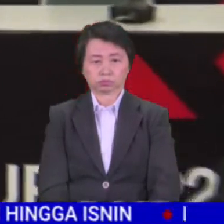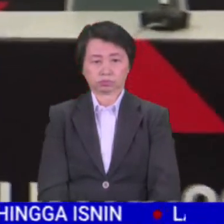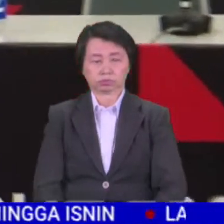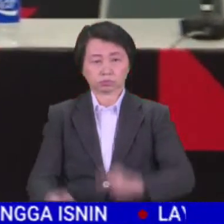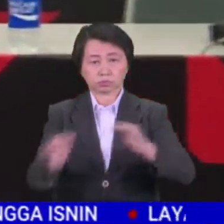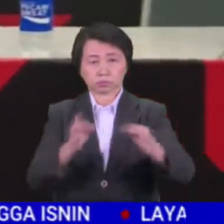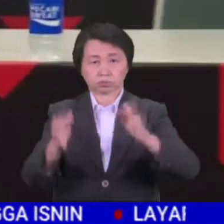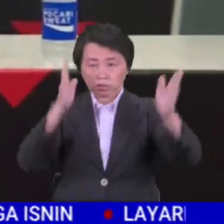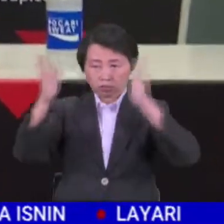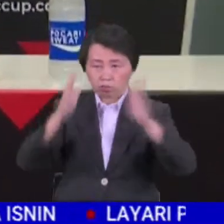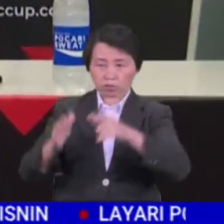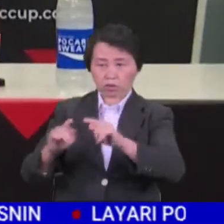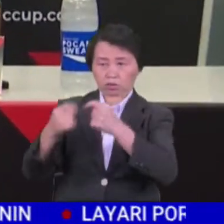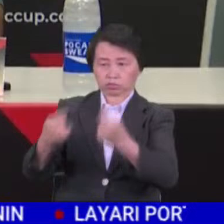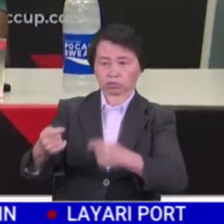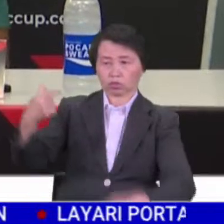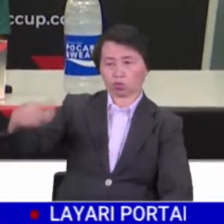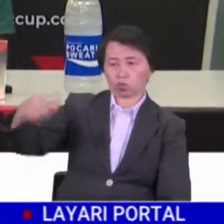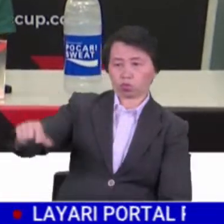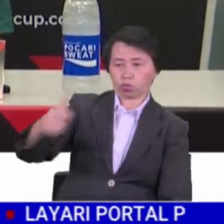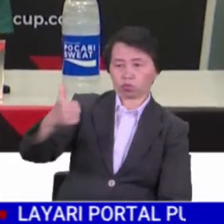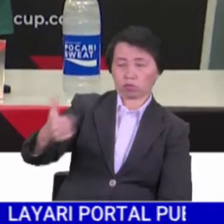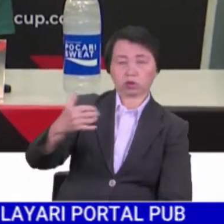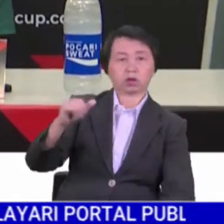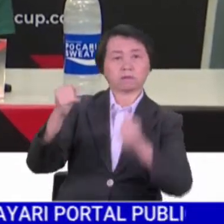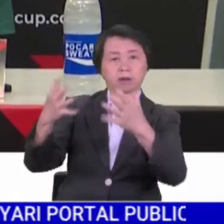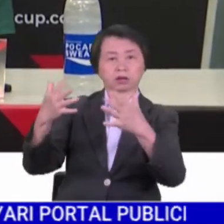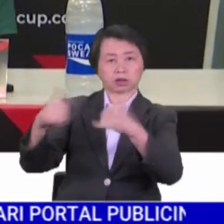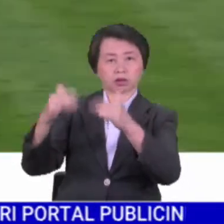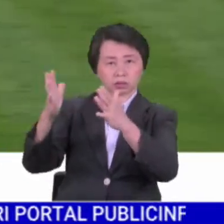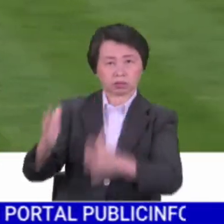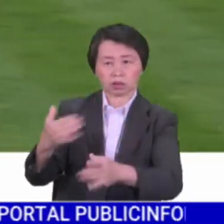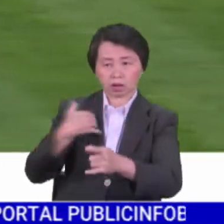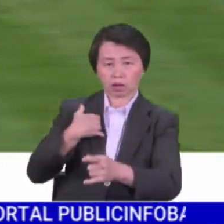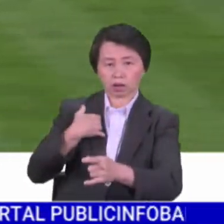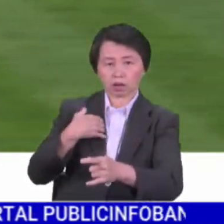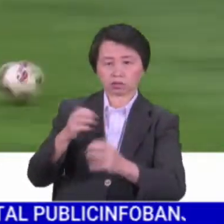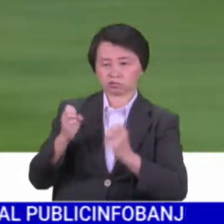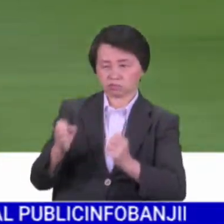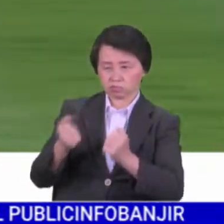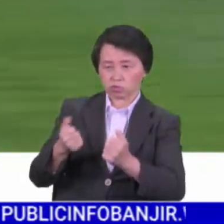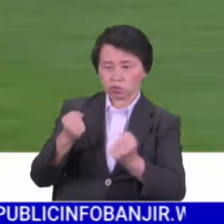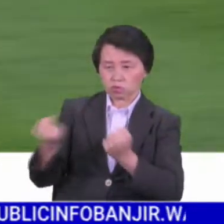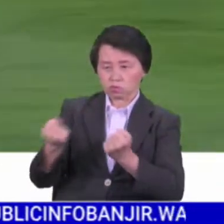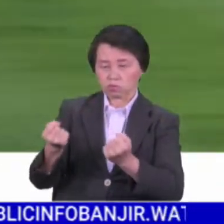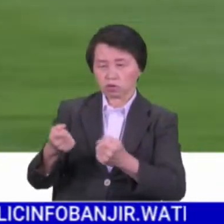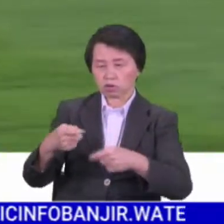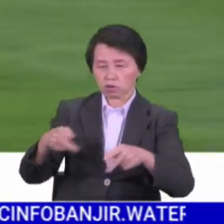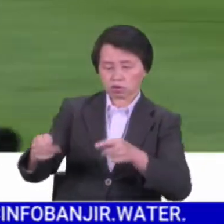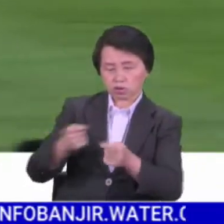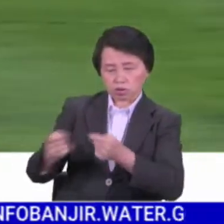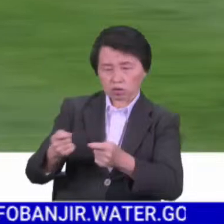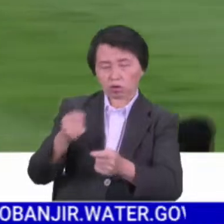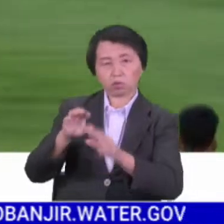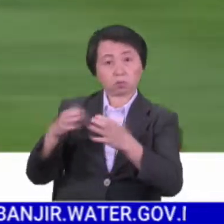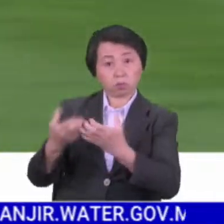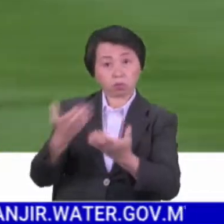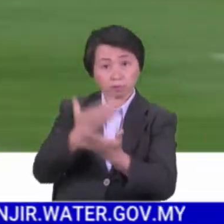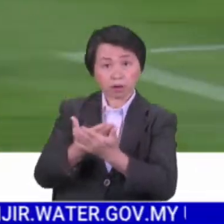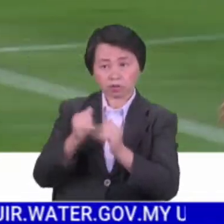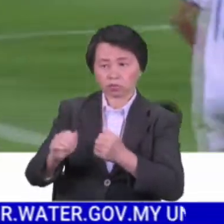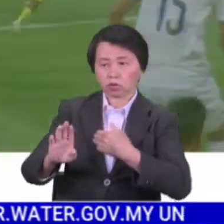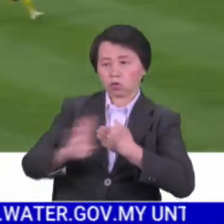Jelas beliau Malaysia merupakan pasukan berkualiti dan kebanyakan pemainnya memiliki kepantasan dan kawalan bola yang baik sekaligus mampu